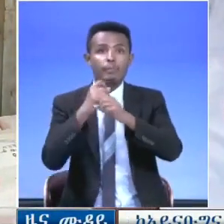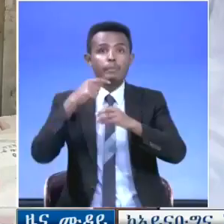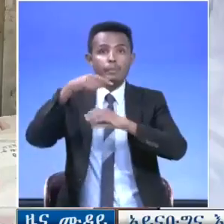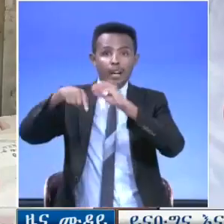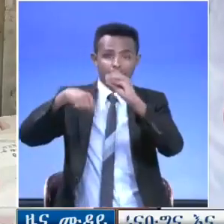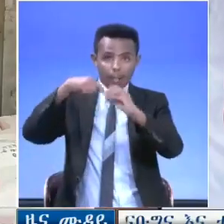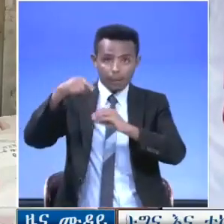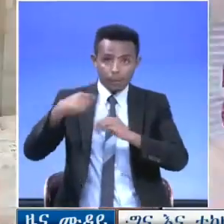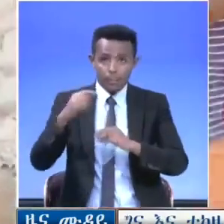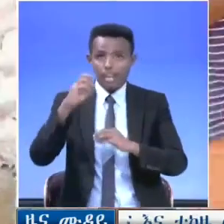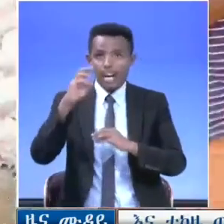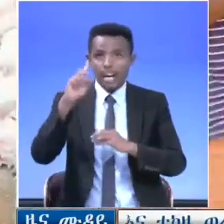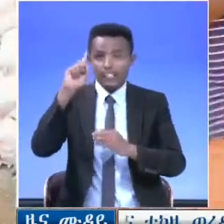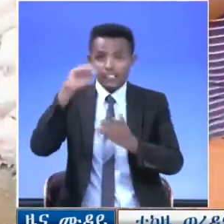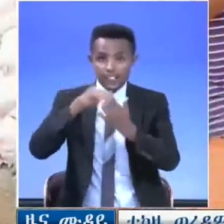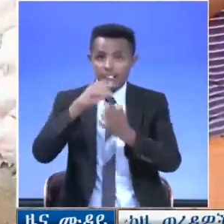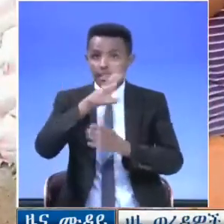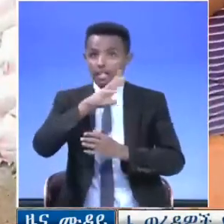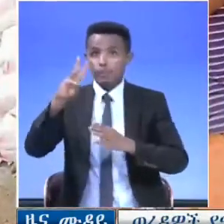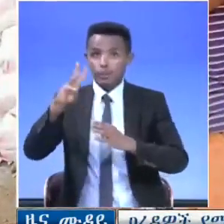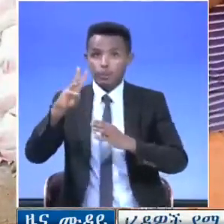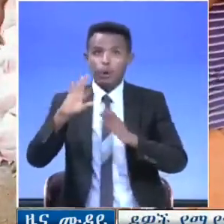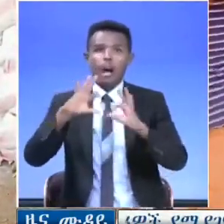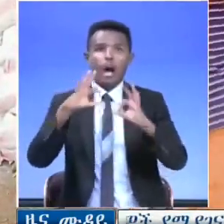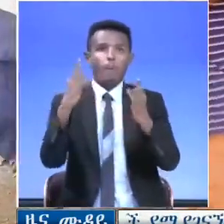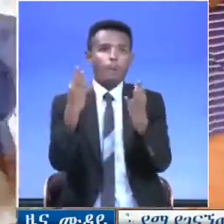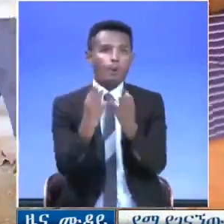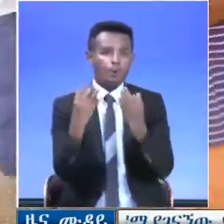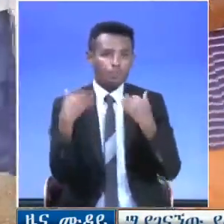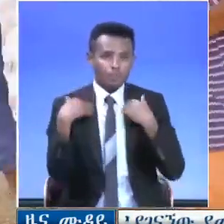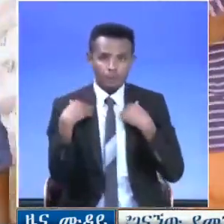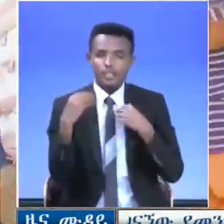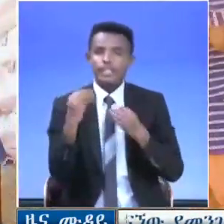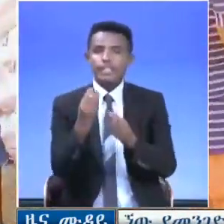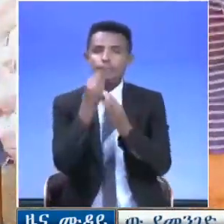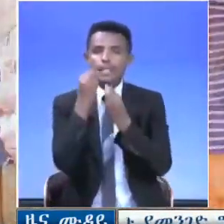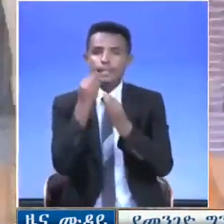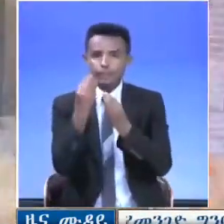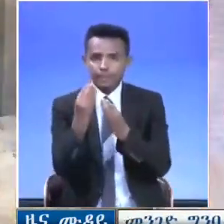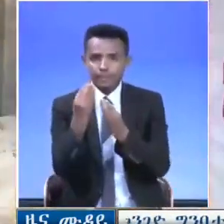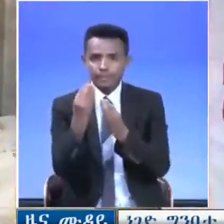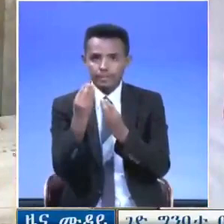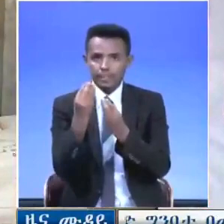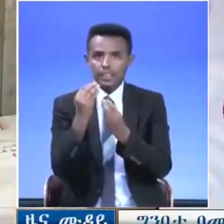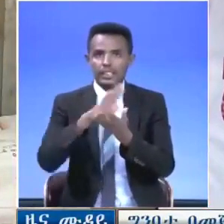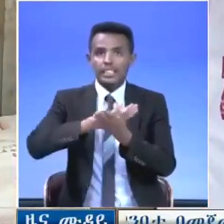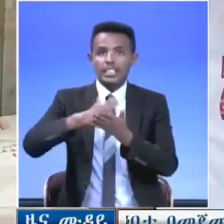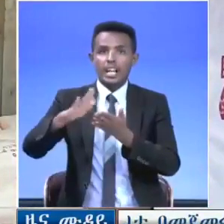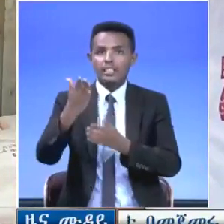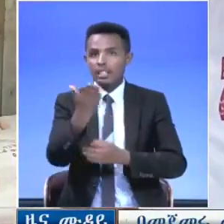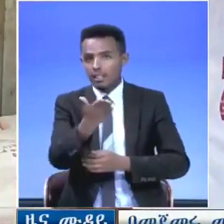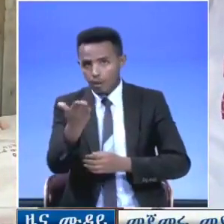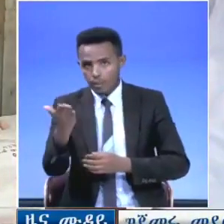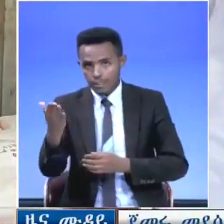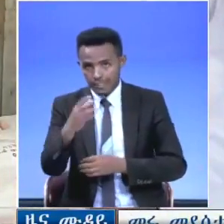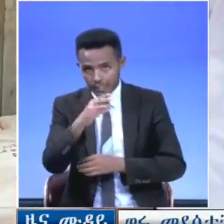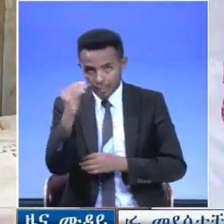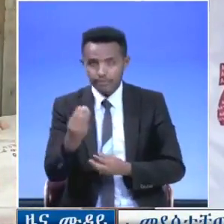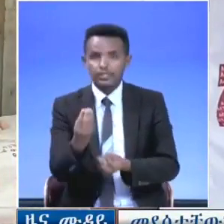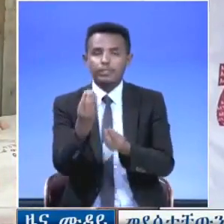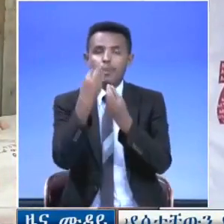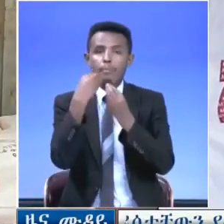ወደ 1600 አባወራዎች አሉ። የምግብ ህል የጽላት ቃዎችና